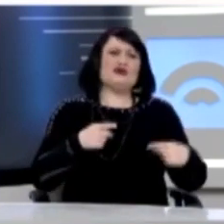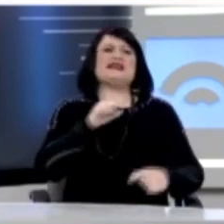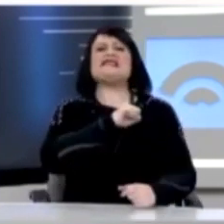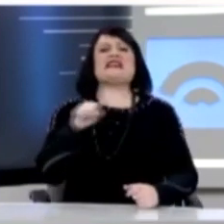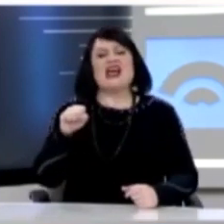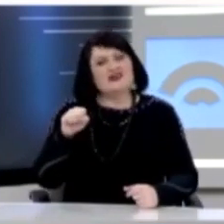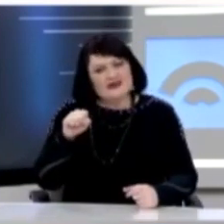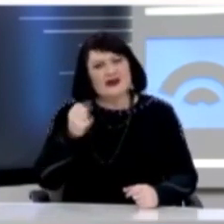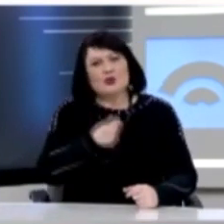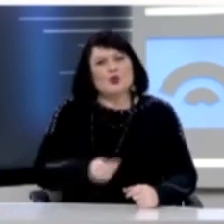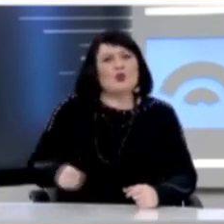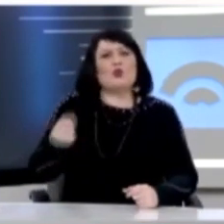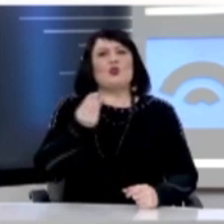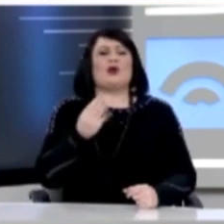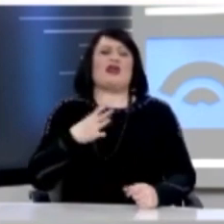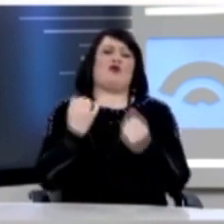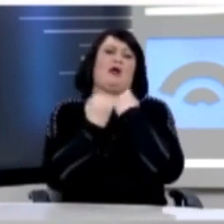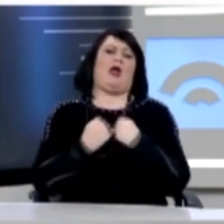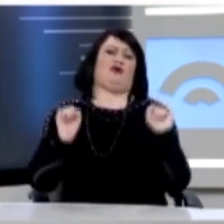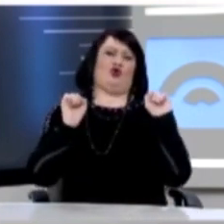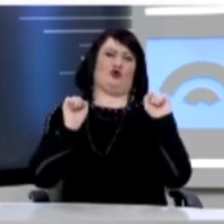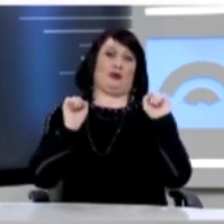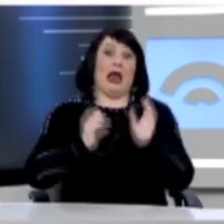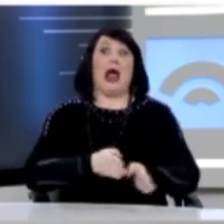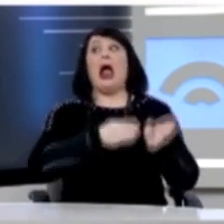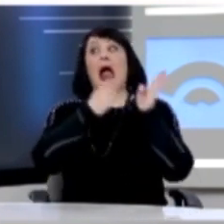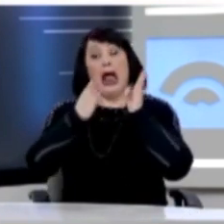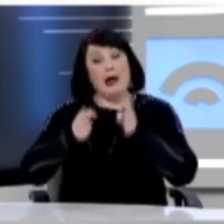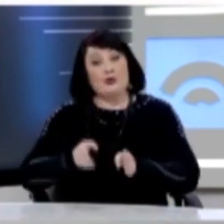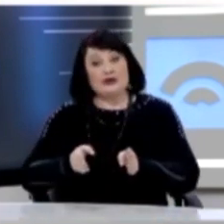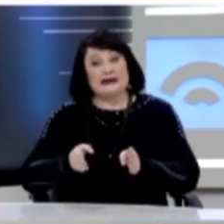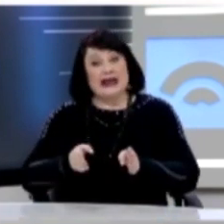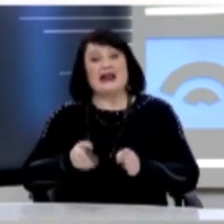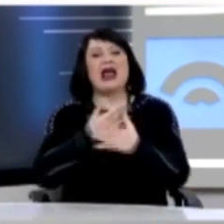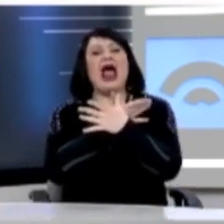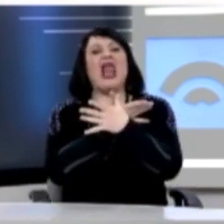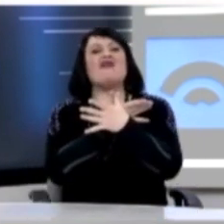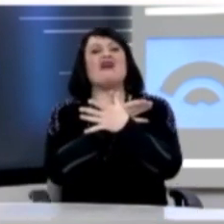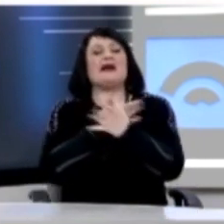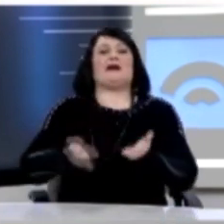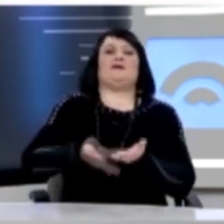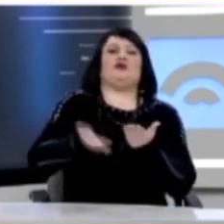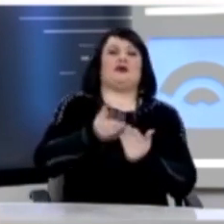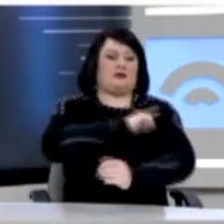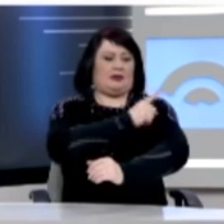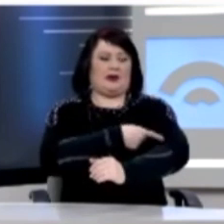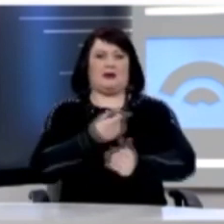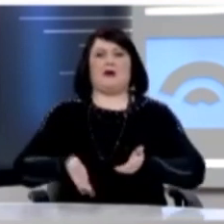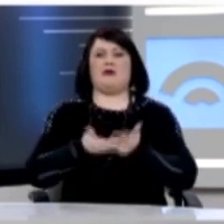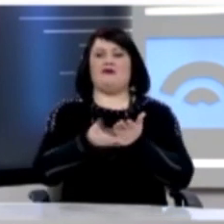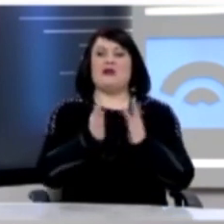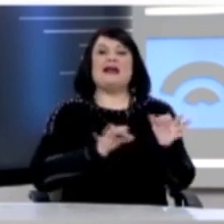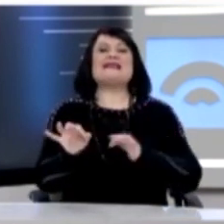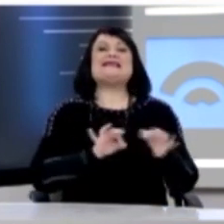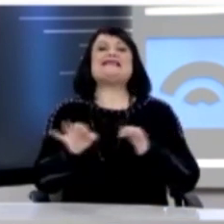διεκδικεί μεγαλύτερη αυτονομία. Ταυτόχρονα, η ενίσχυση του αλβανικού στοιχείου κουμπώνει με το σχέδιο